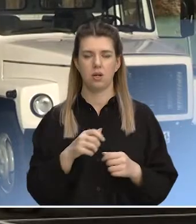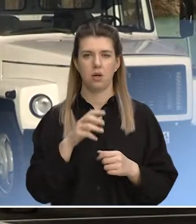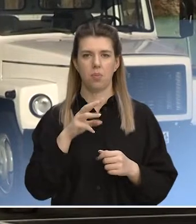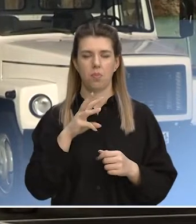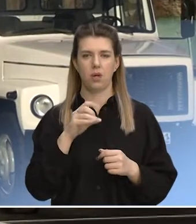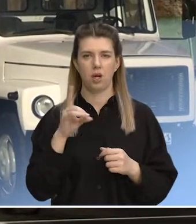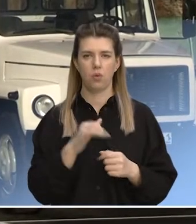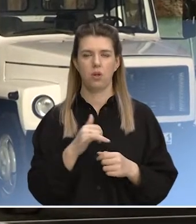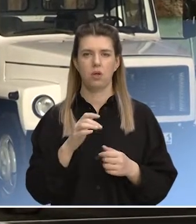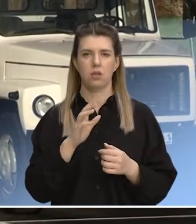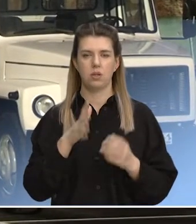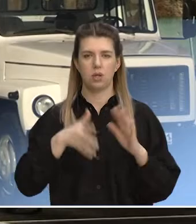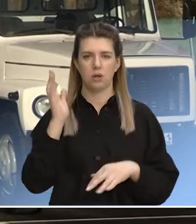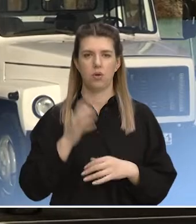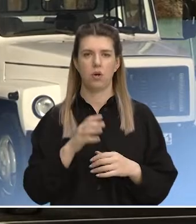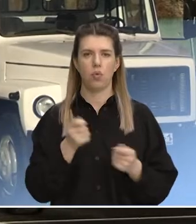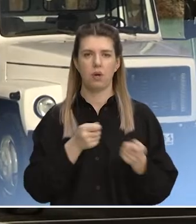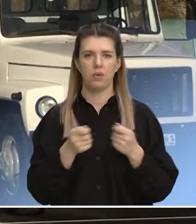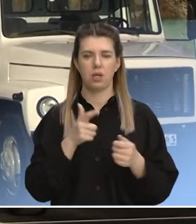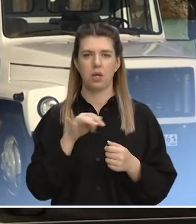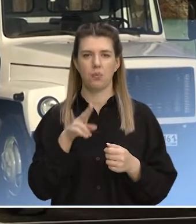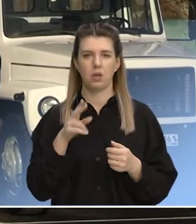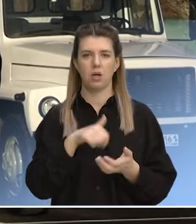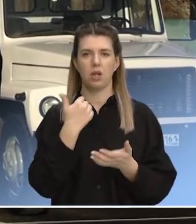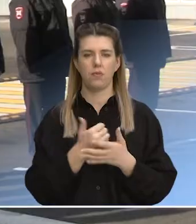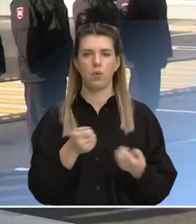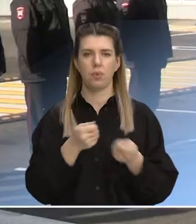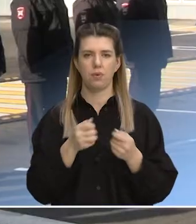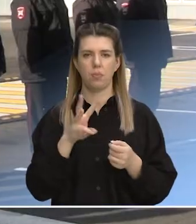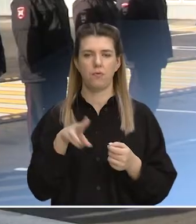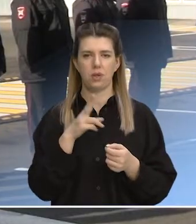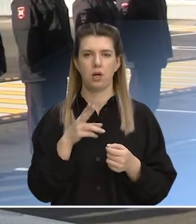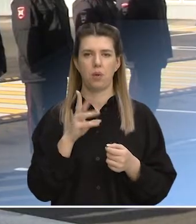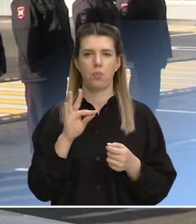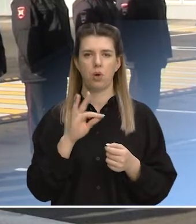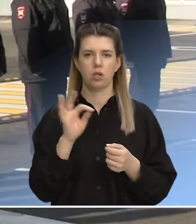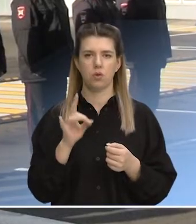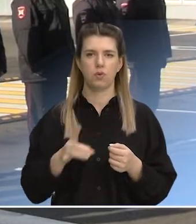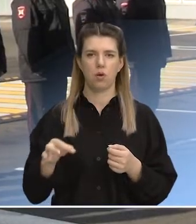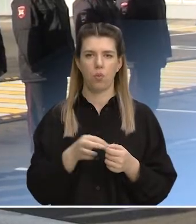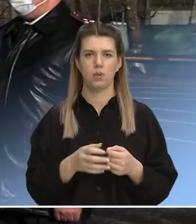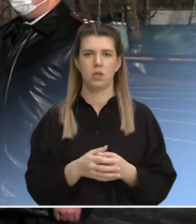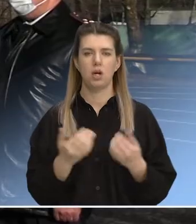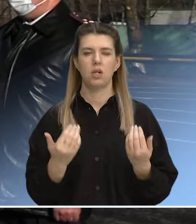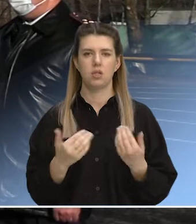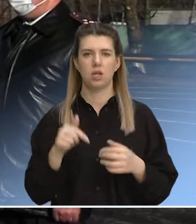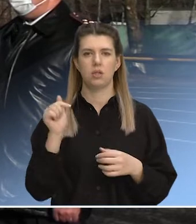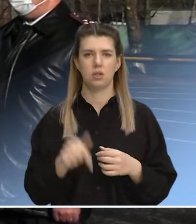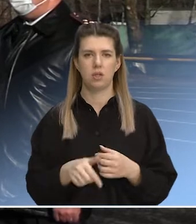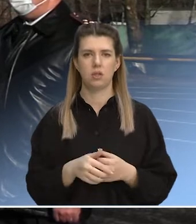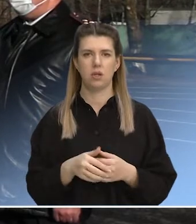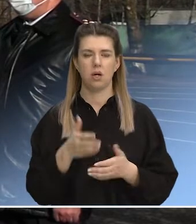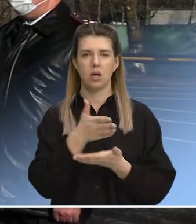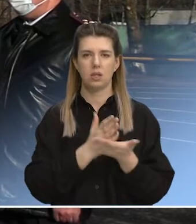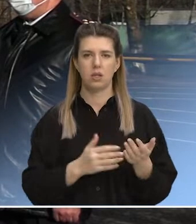открытие модернизированного здания МРЭО Управления ГИБДД Главного управления МВД России по Ростовской области. Сейчас